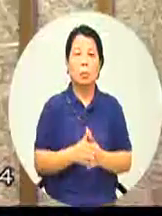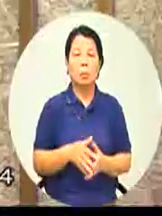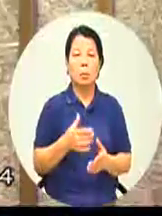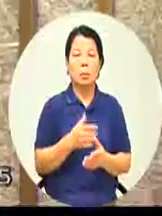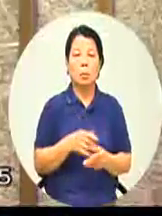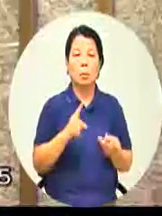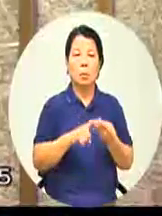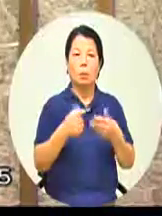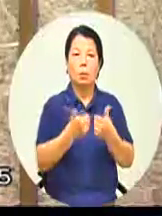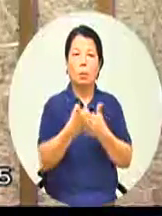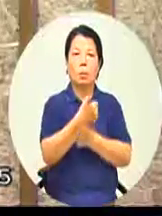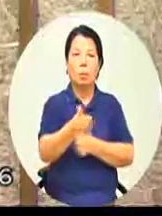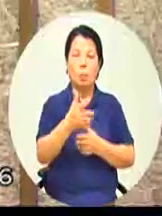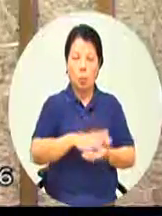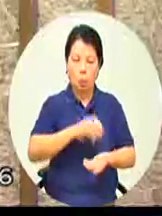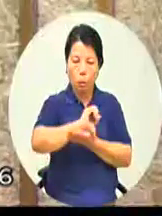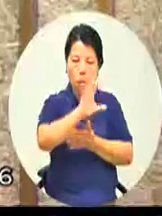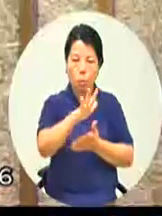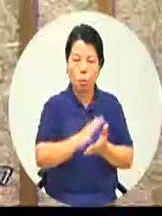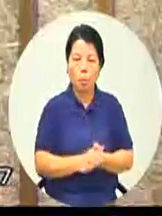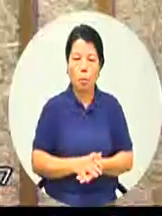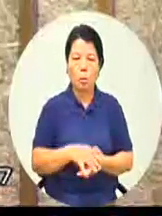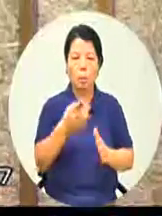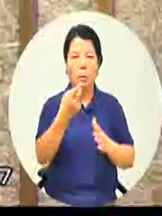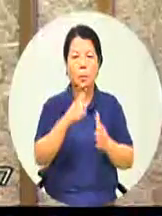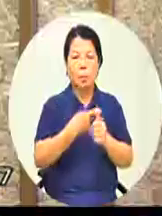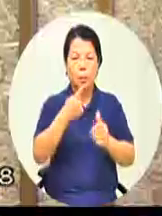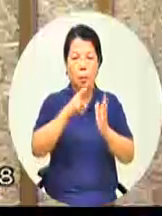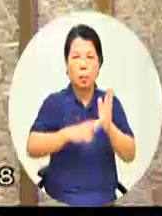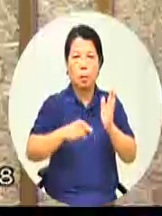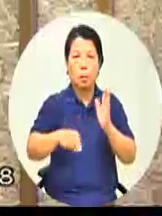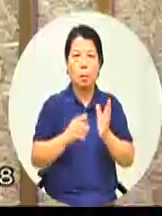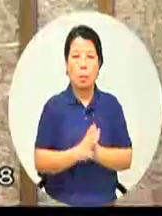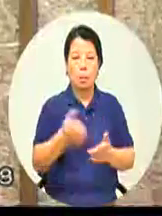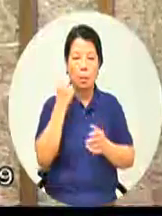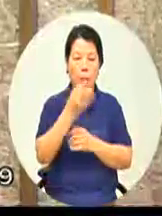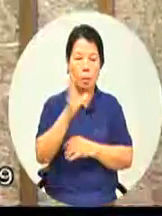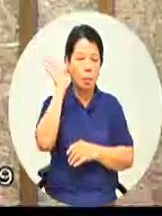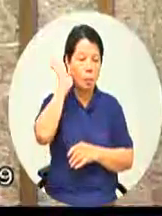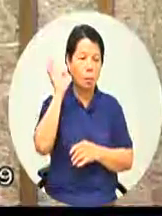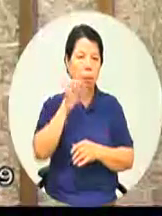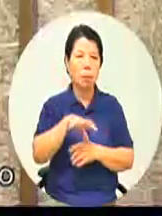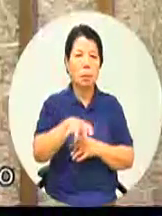跟议员这边首先报告，我要先说明一下，就是我们新闻局的角